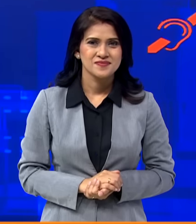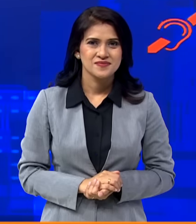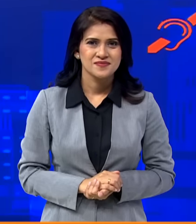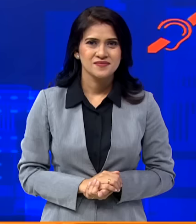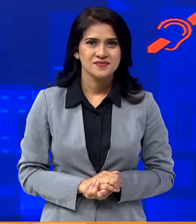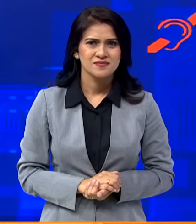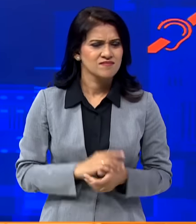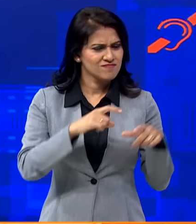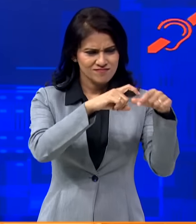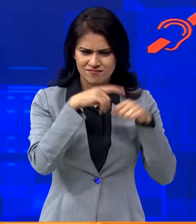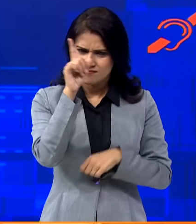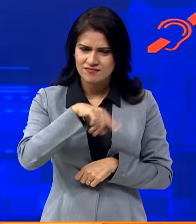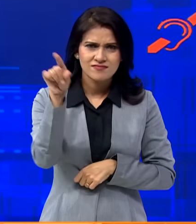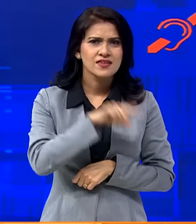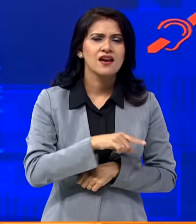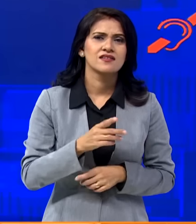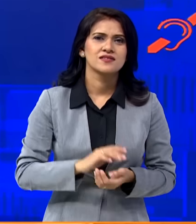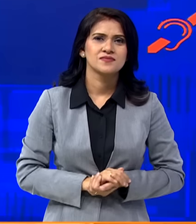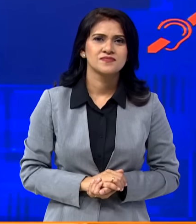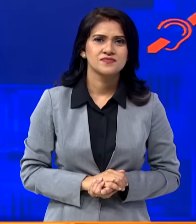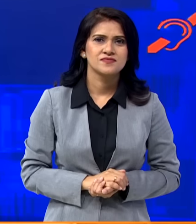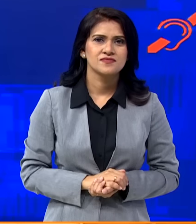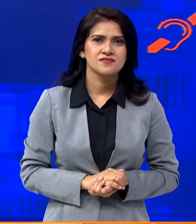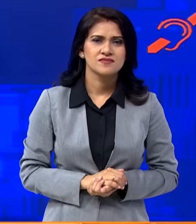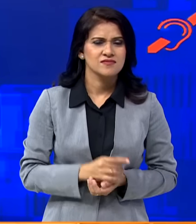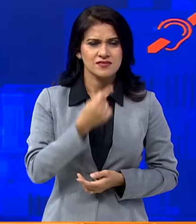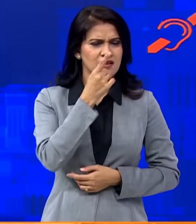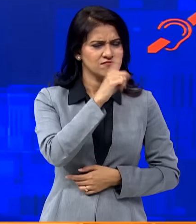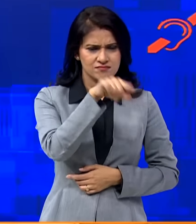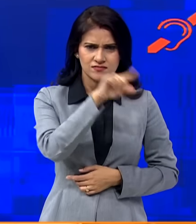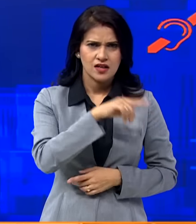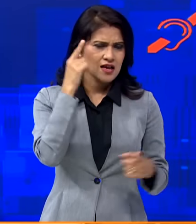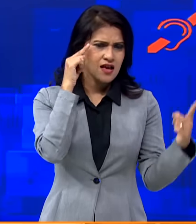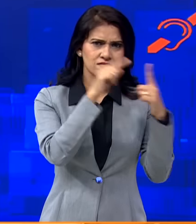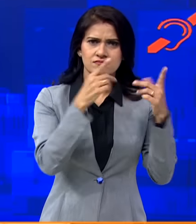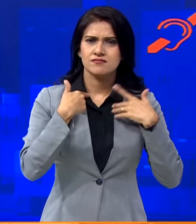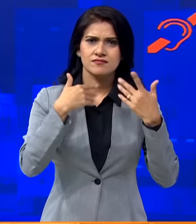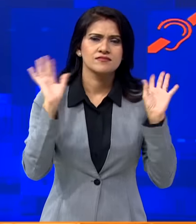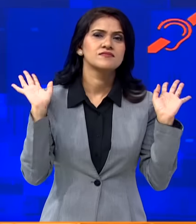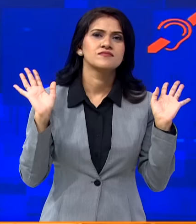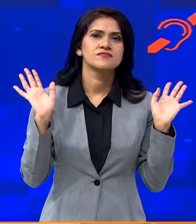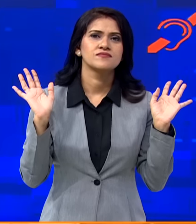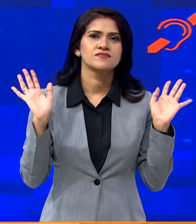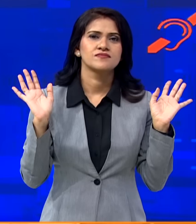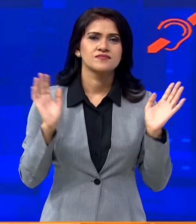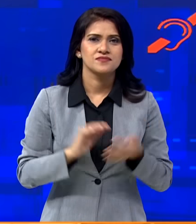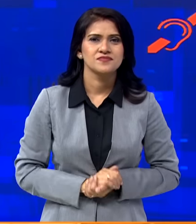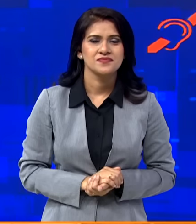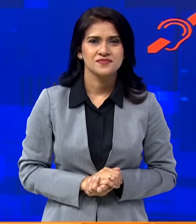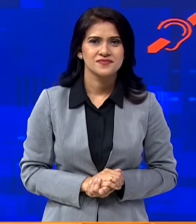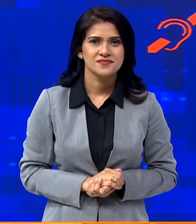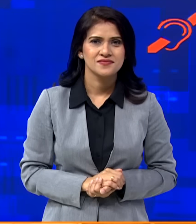यह सवाल ही गलत है यह बयान गलत है मैं इससे सहमत नहीं हूं अब कोई कुछ भी